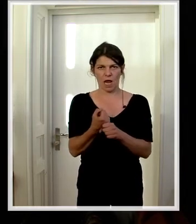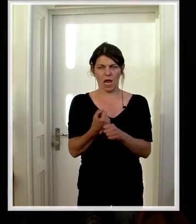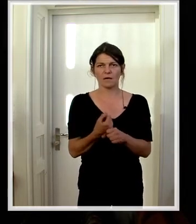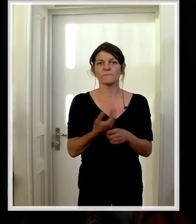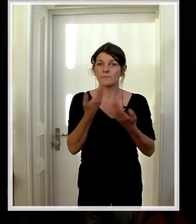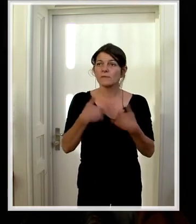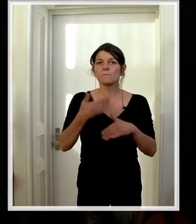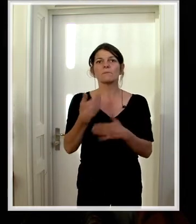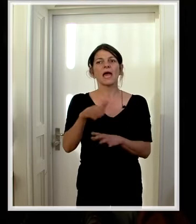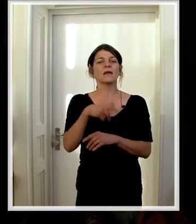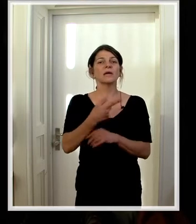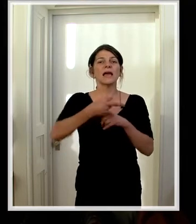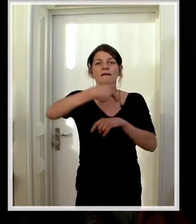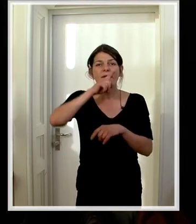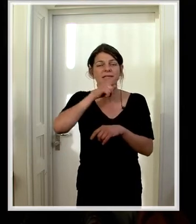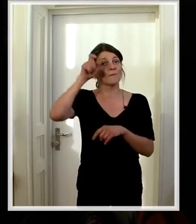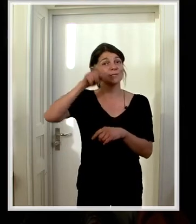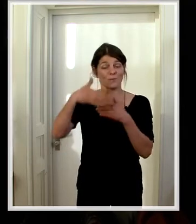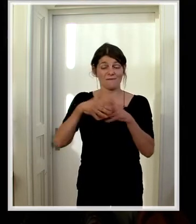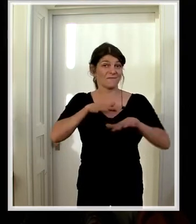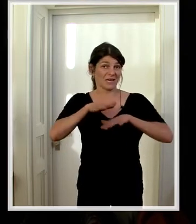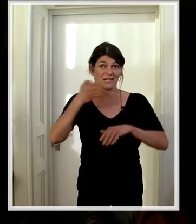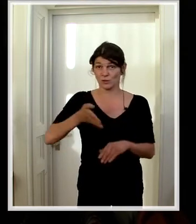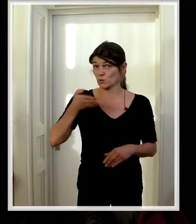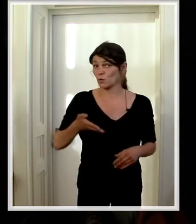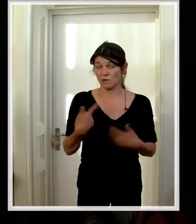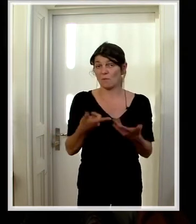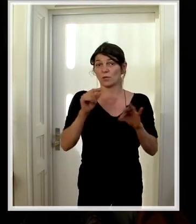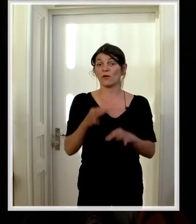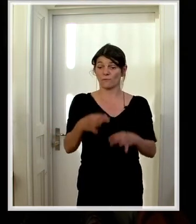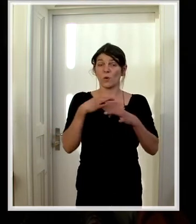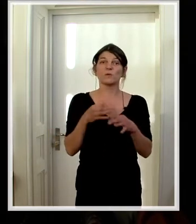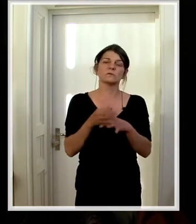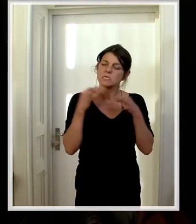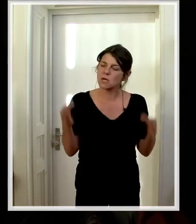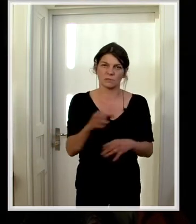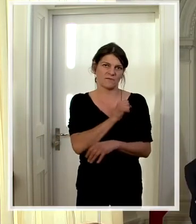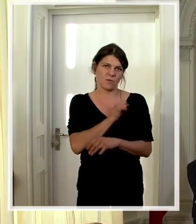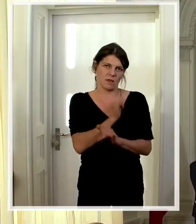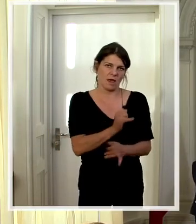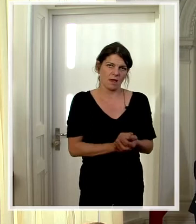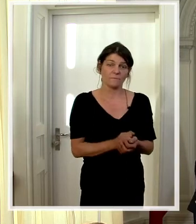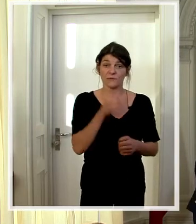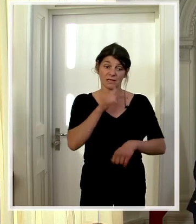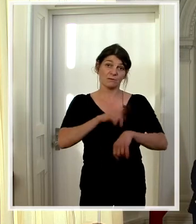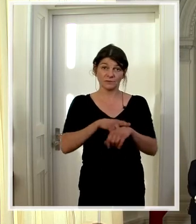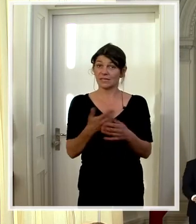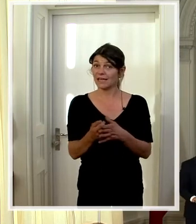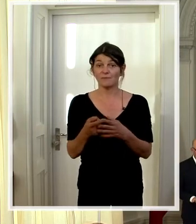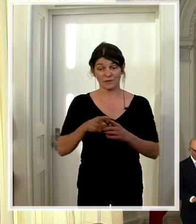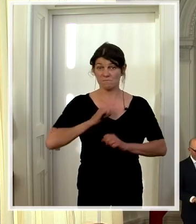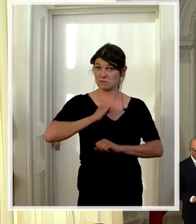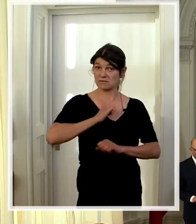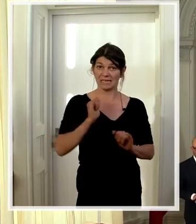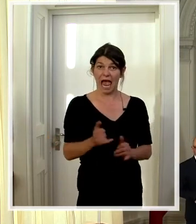Liesliger Personennahverkehrszug, ist es auch für uns einfach ein deutlicher Vorteil. Wir sind jetzt da zeitmäßig wieder Railjet unterwegs.